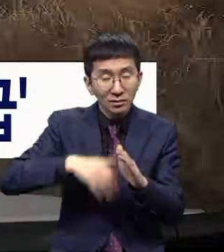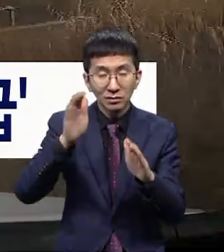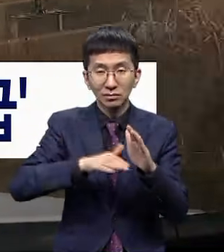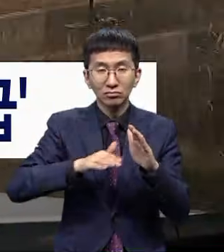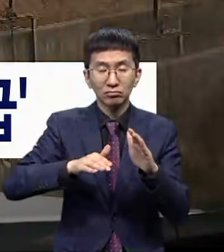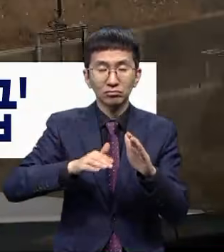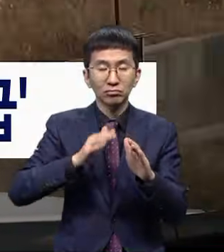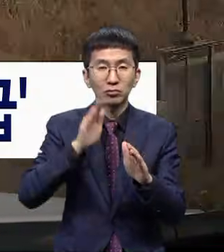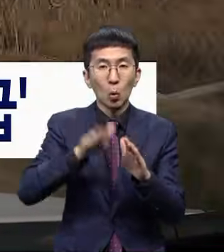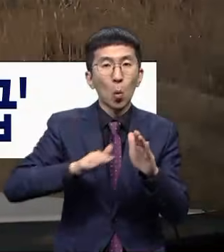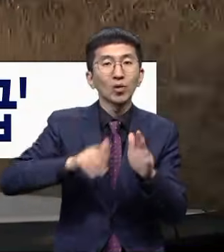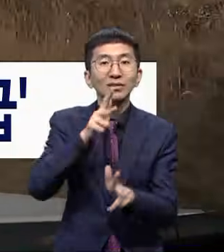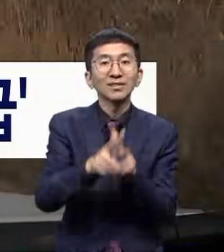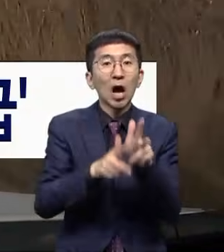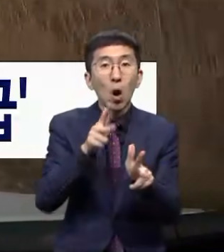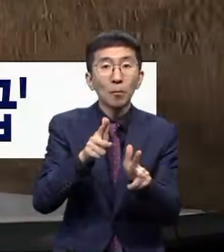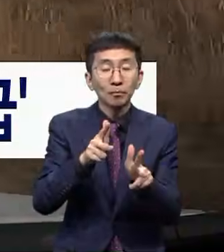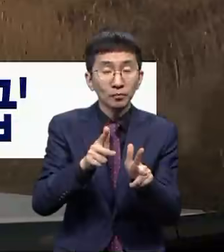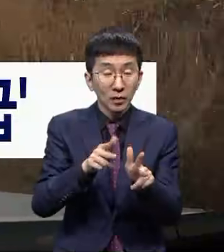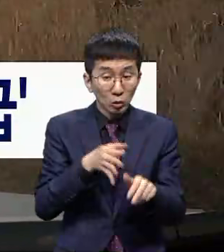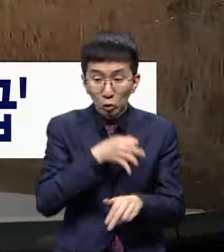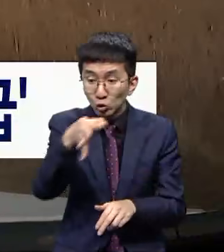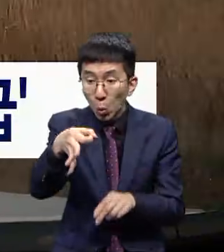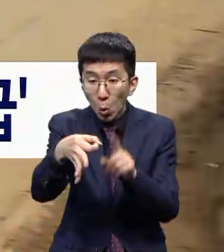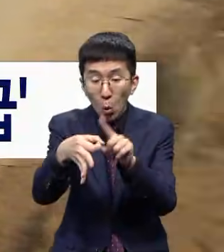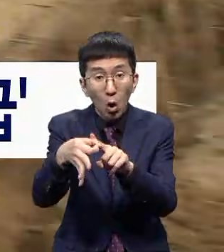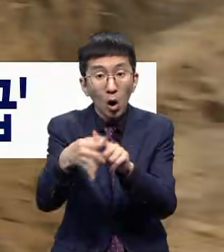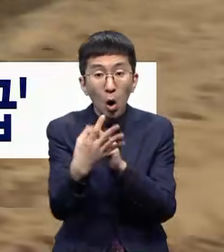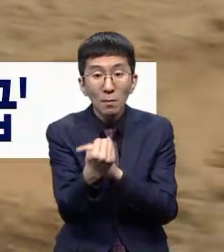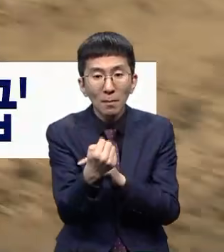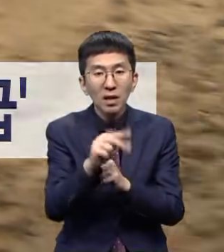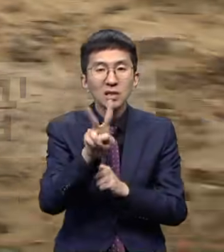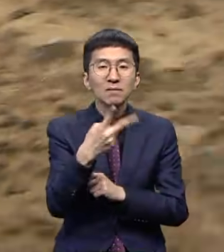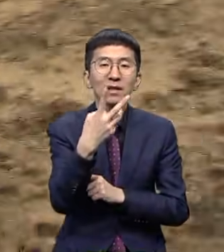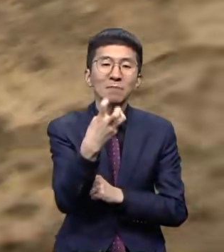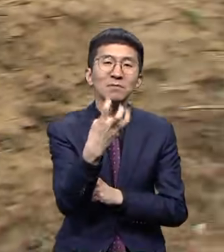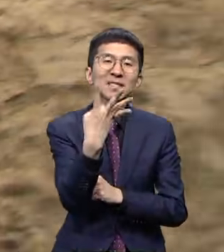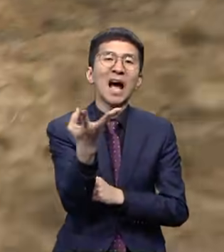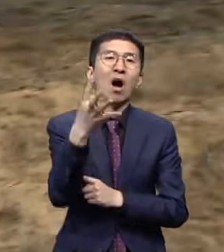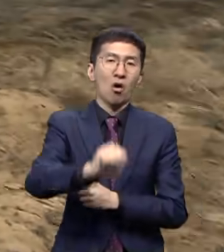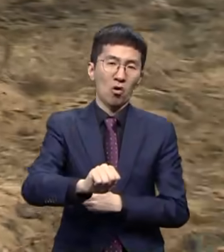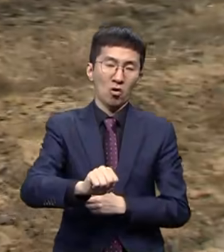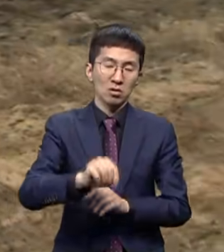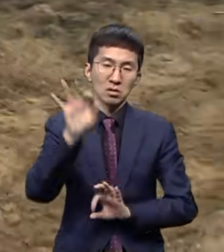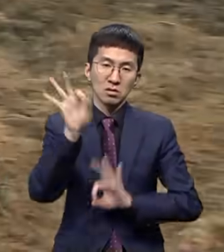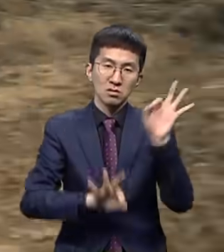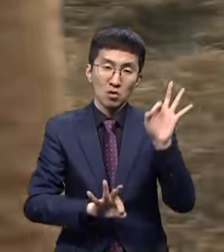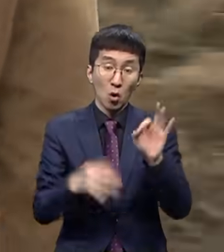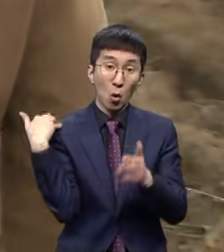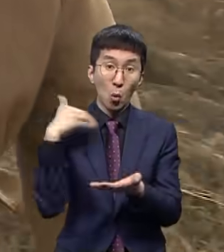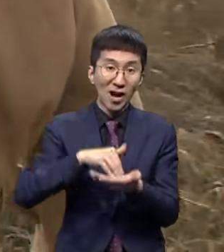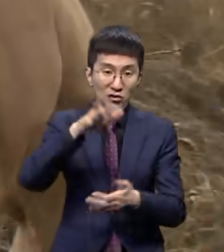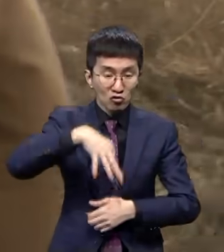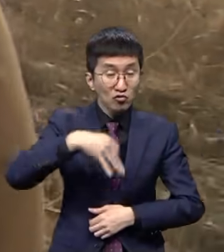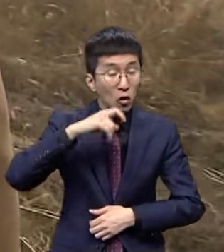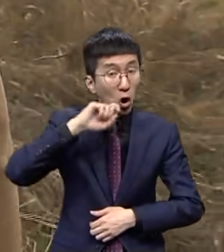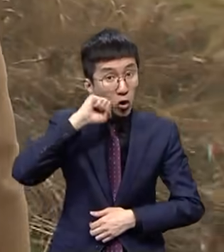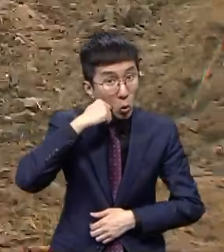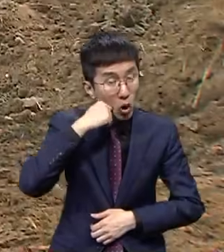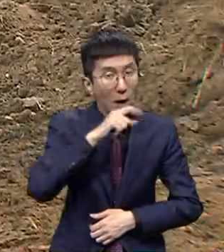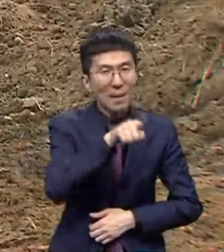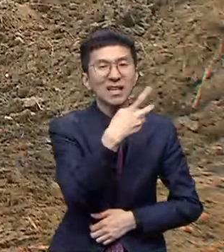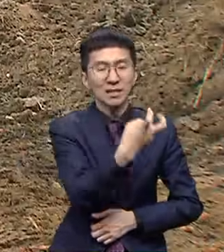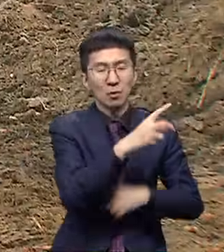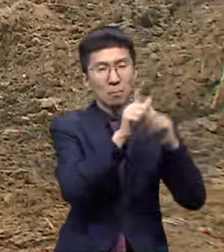이렇게 잘못 지급한 보상금은 234억 원이나 됐습니다. 정부는 환수가 어렵다는 120억 원을